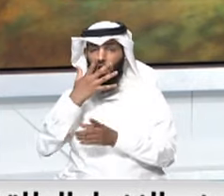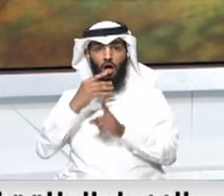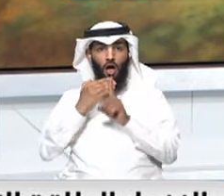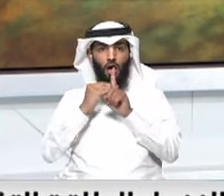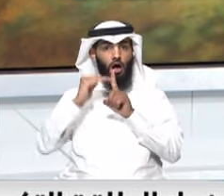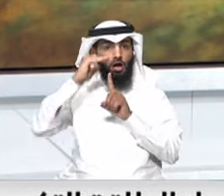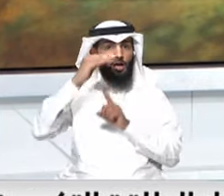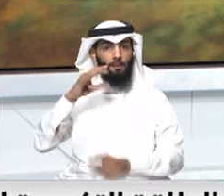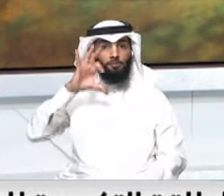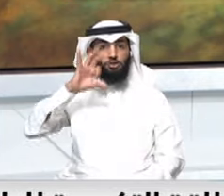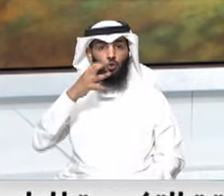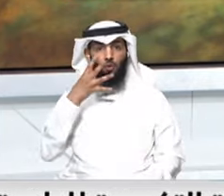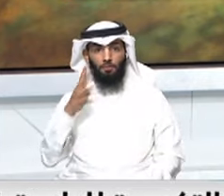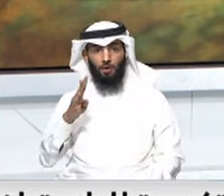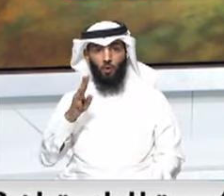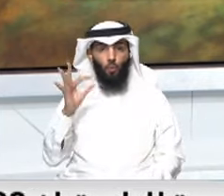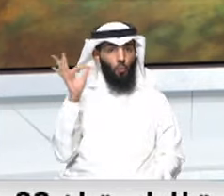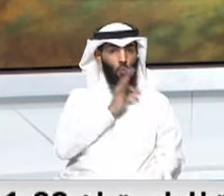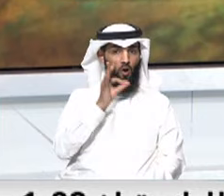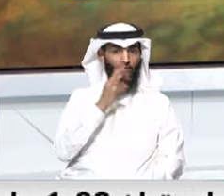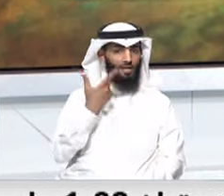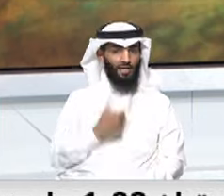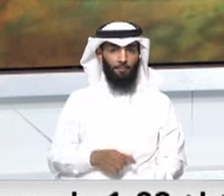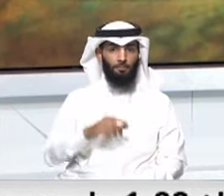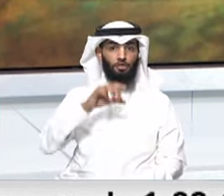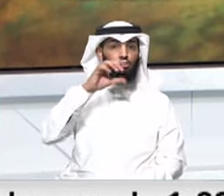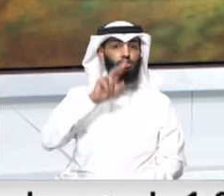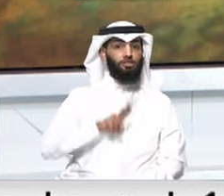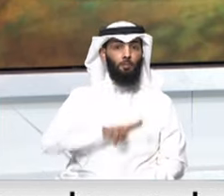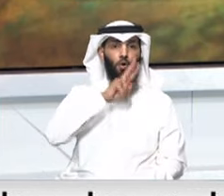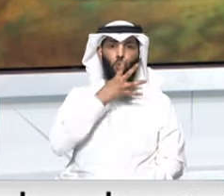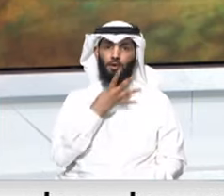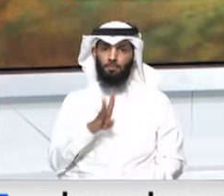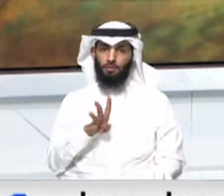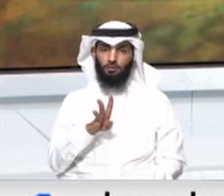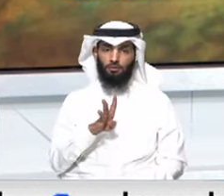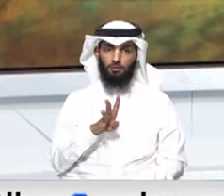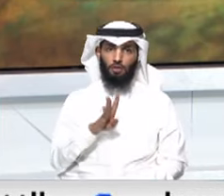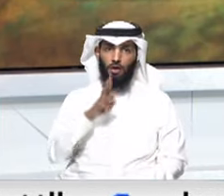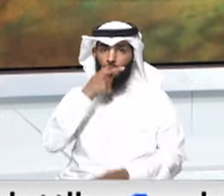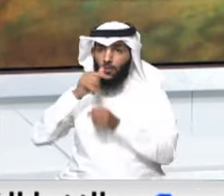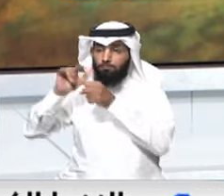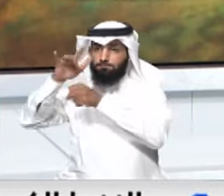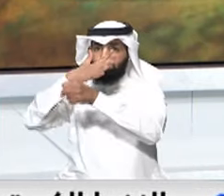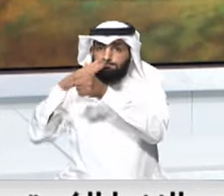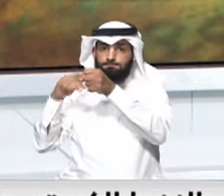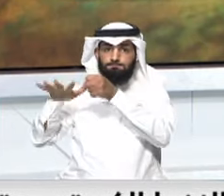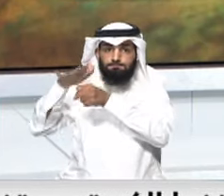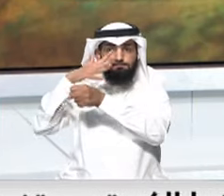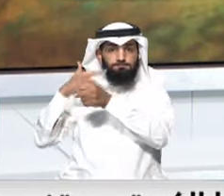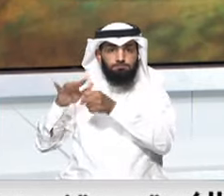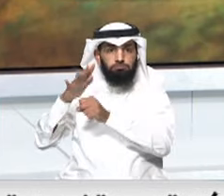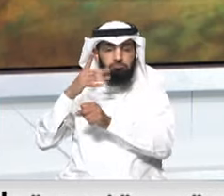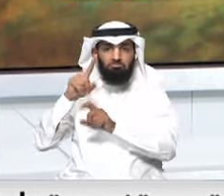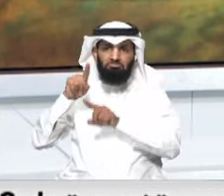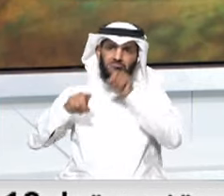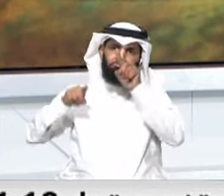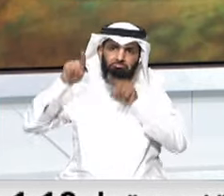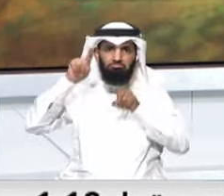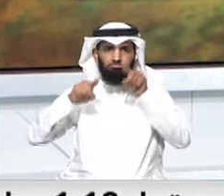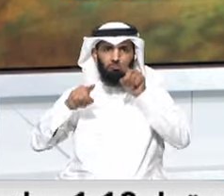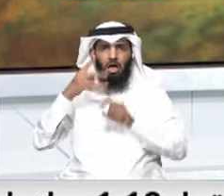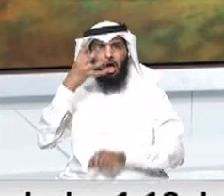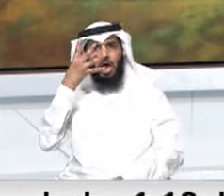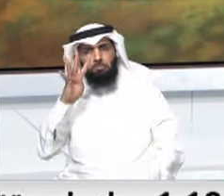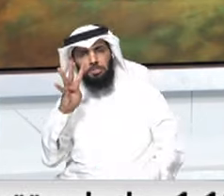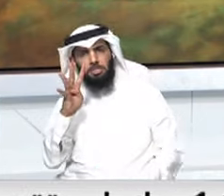مئوية، جنوبا في مزارع الوفرة 47 درجة مئوية. الجزر الكويتية والمناطق الساحلية متفاوتة ما بين 40